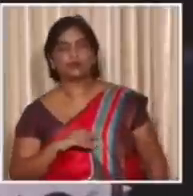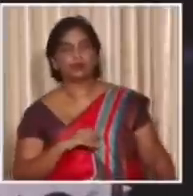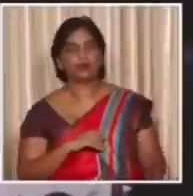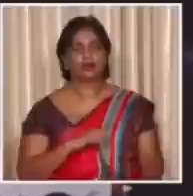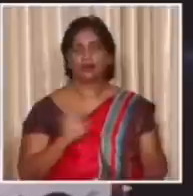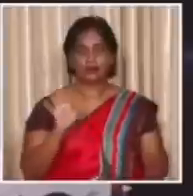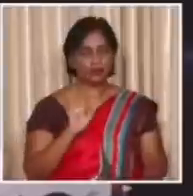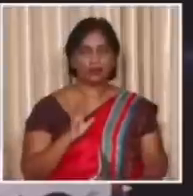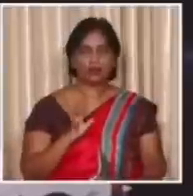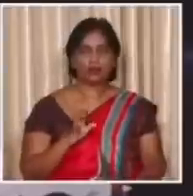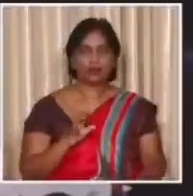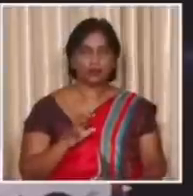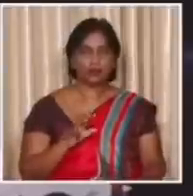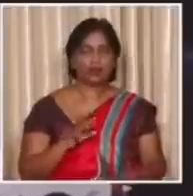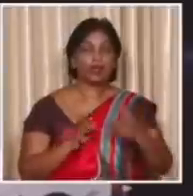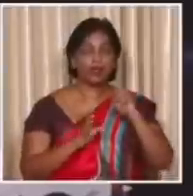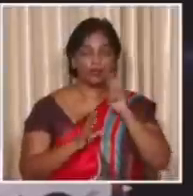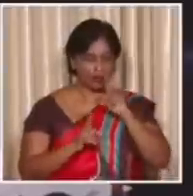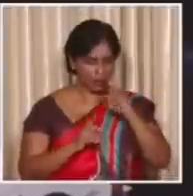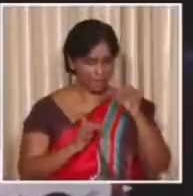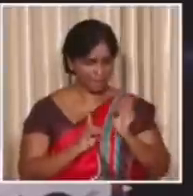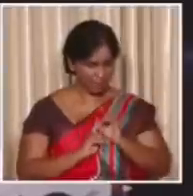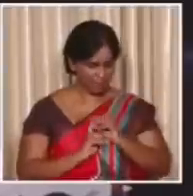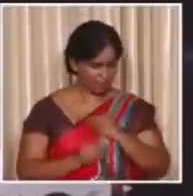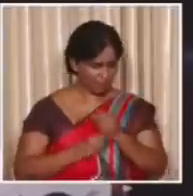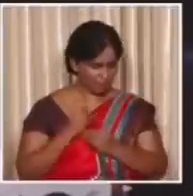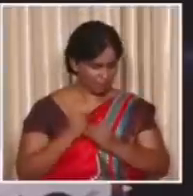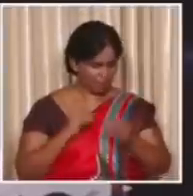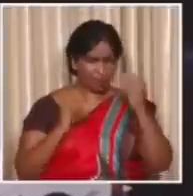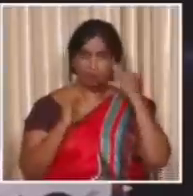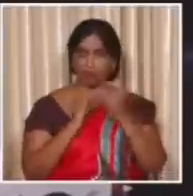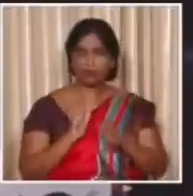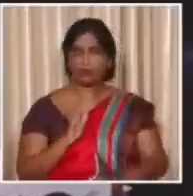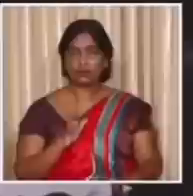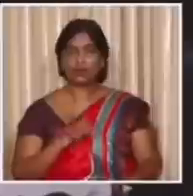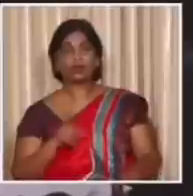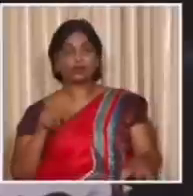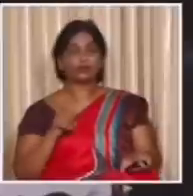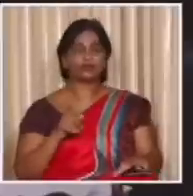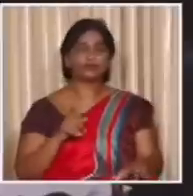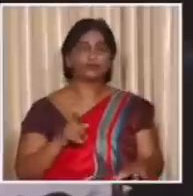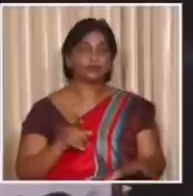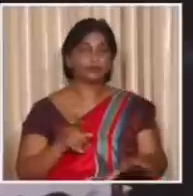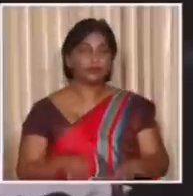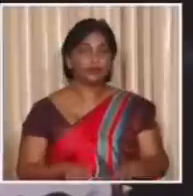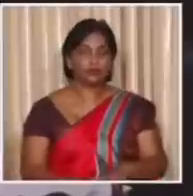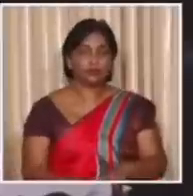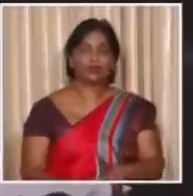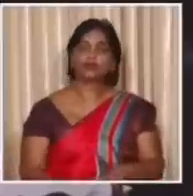නැහැ රනිල් වික්‍රමසිංහ යෝජනා කරන පෞද්ගලීකරණ ආර්ථික උපාය මාර්ගයක් නෙවෙයි ඔහු අයවැය ලේකනේ නිශ්චිත වශයෙන්